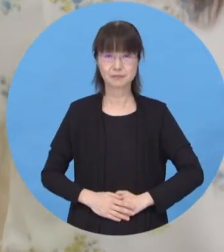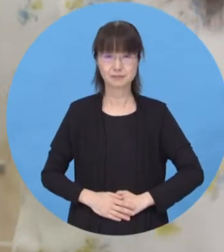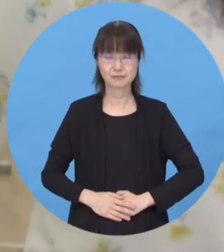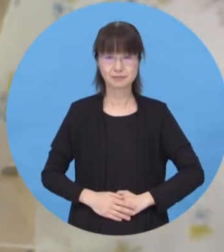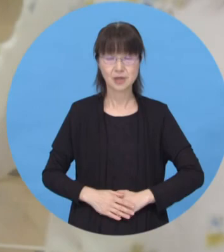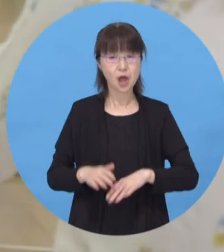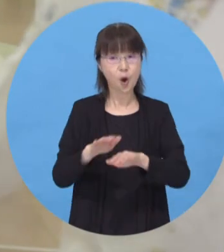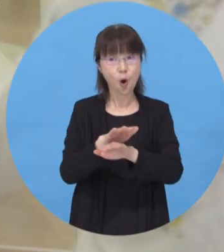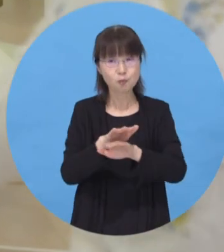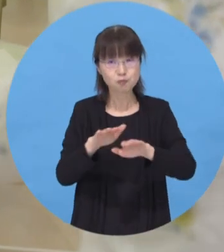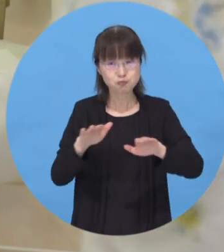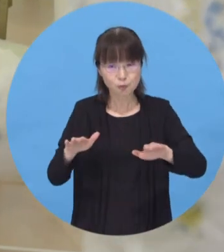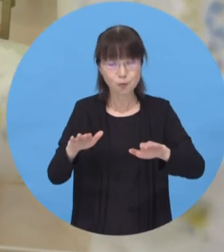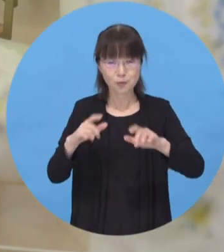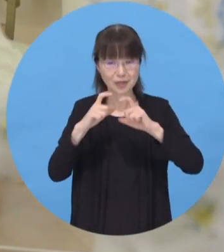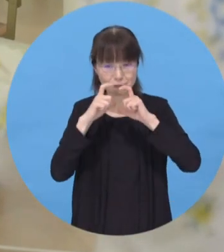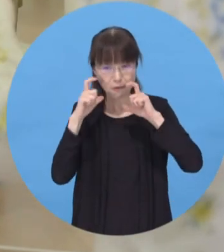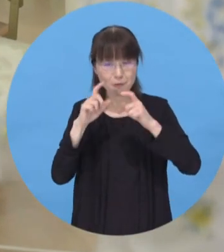イズがぴったりなマスクを。